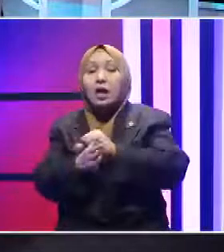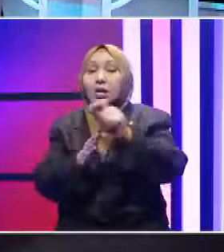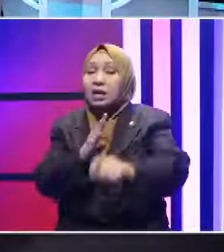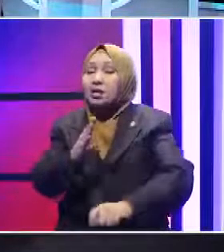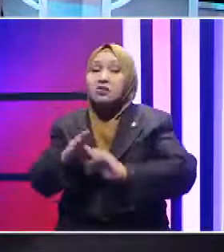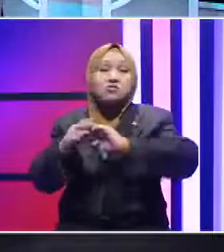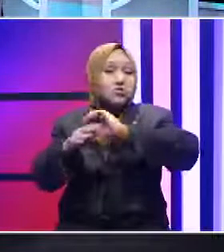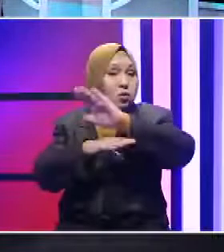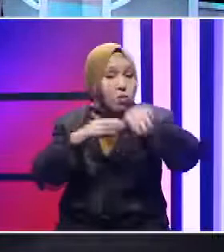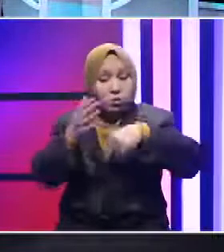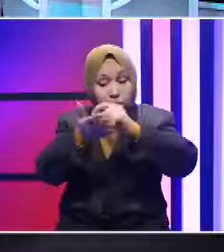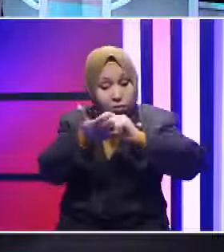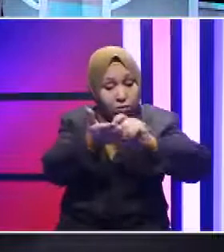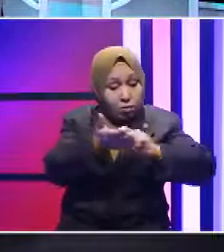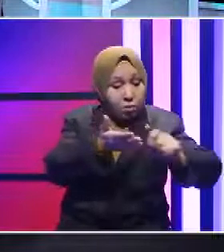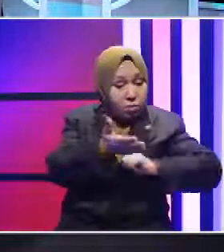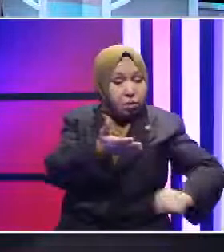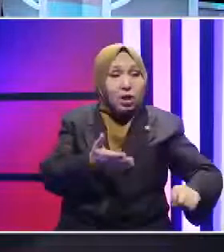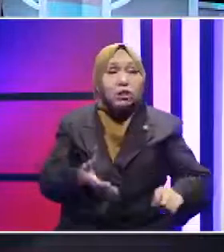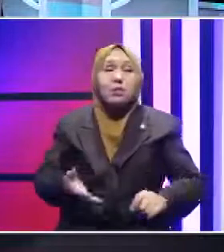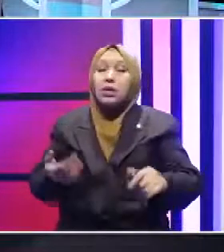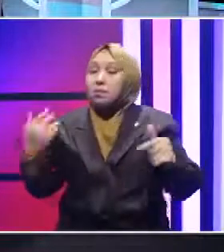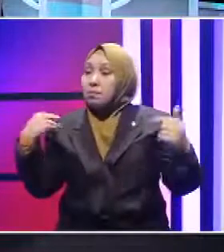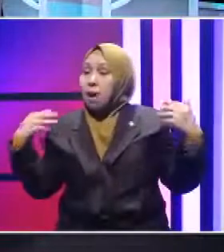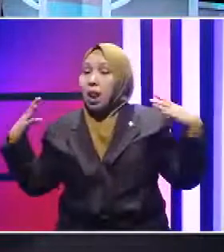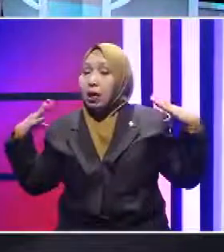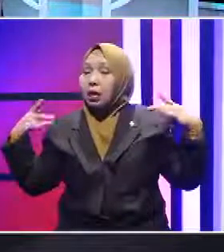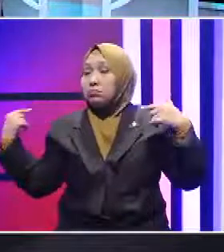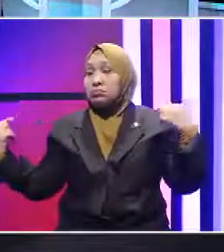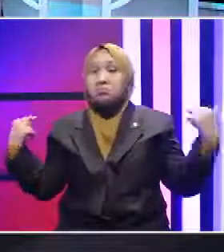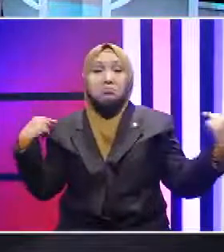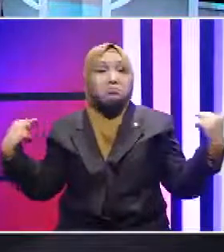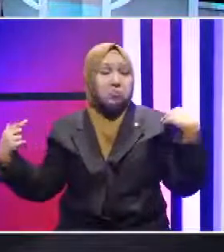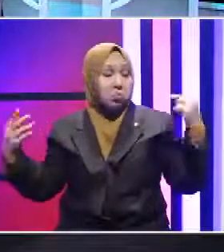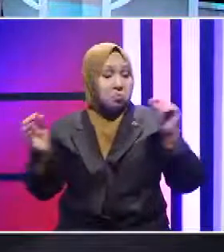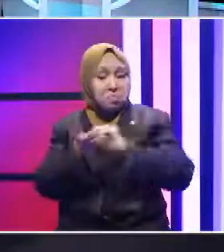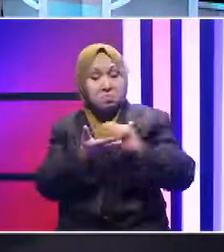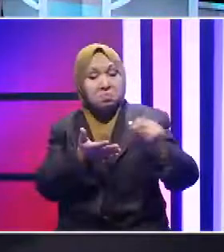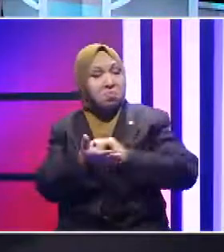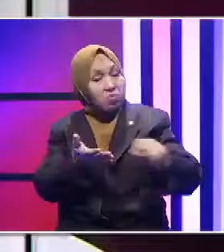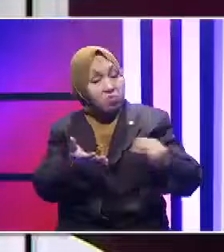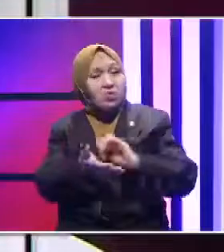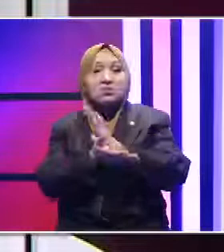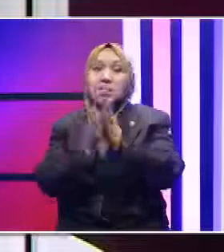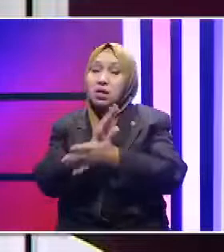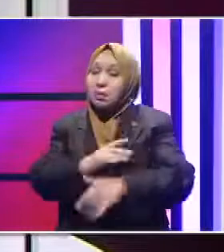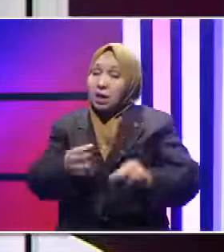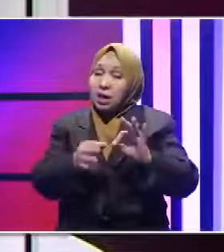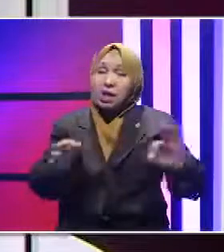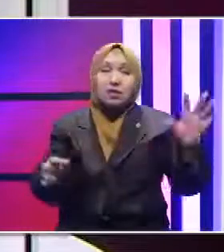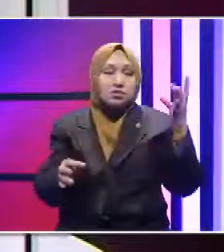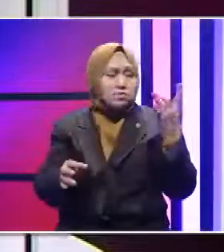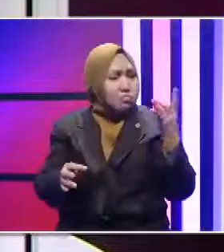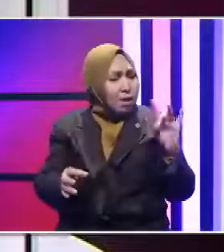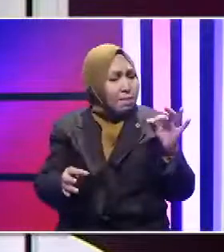semuanya dicatat oleh kiraman katibin dalam ayat yang ke-11 sebentar tadi. Pada ayat 19 Allah menyatakan apakah